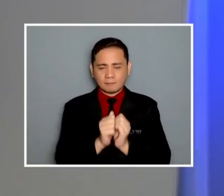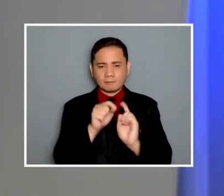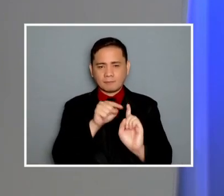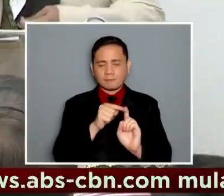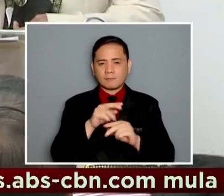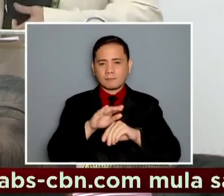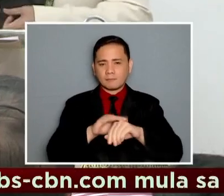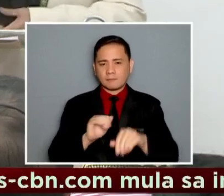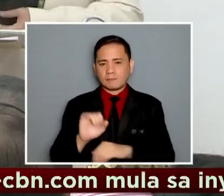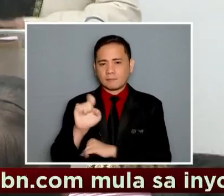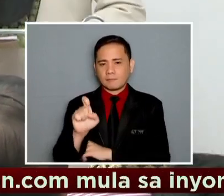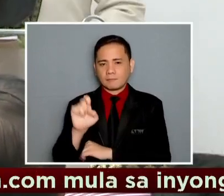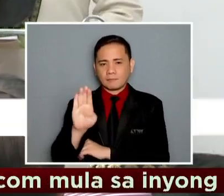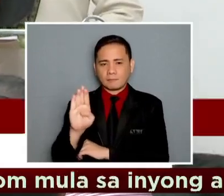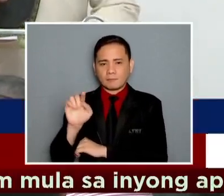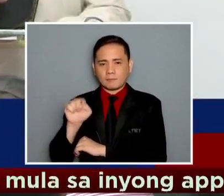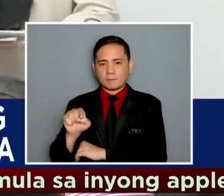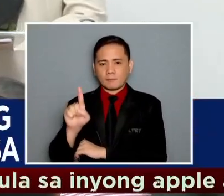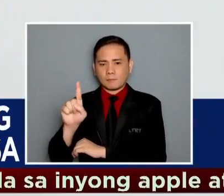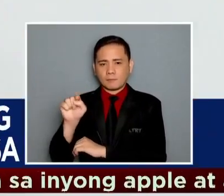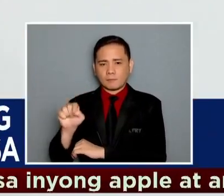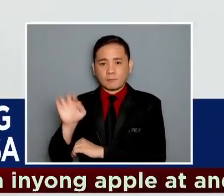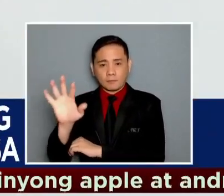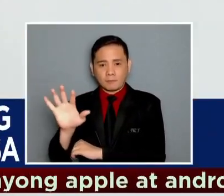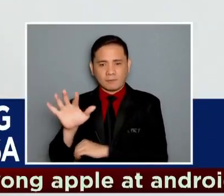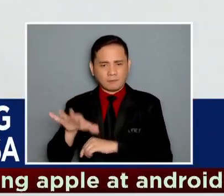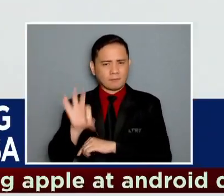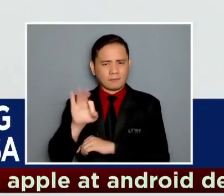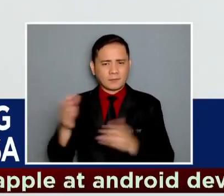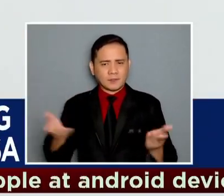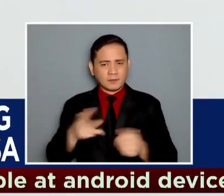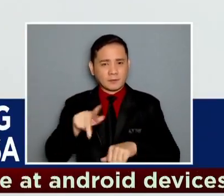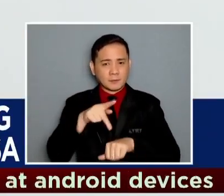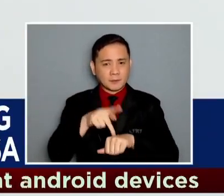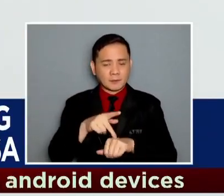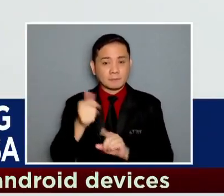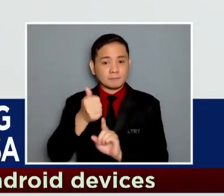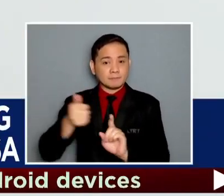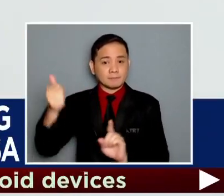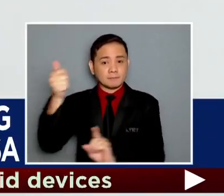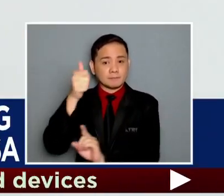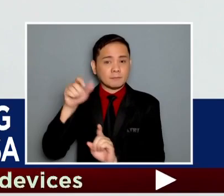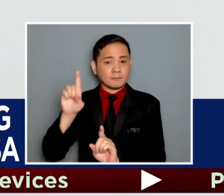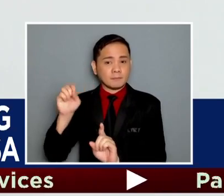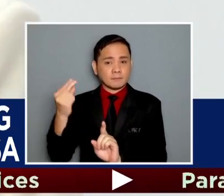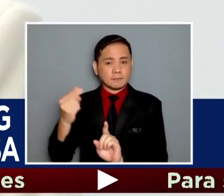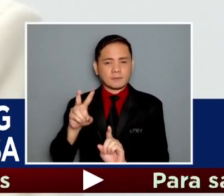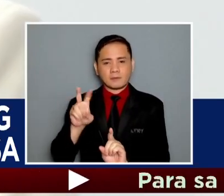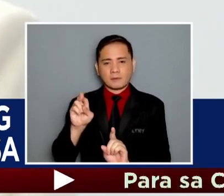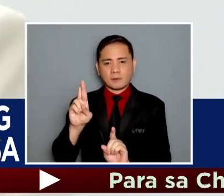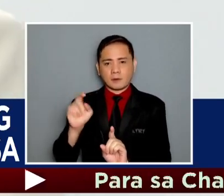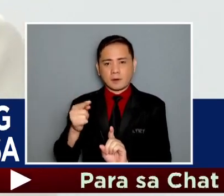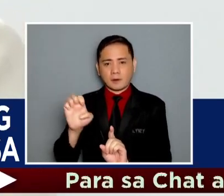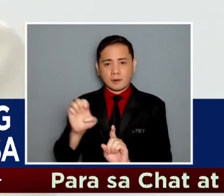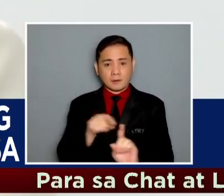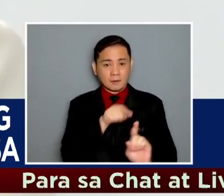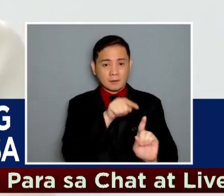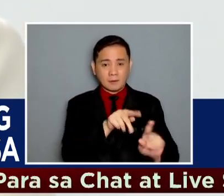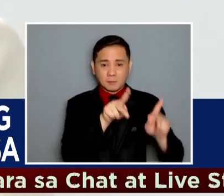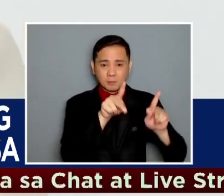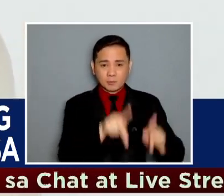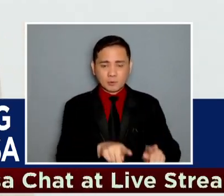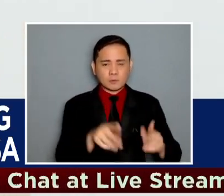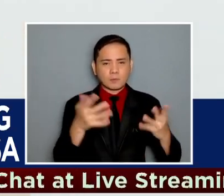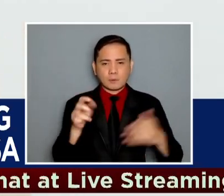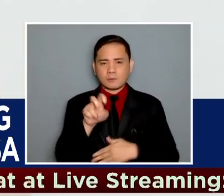kay DOH Officer in Charge Maria Rosario Vergere, walang bagong travel history ang pasyente. Naka-recover naan niya